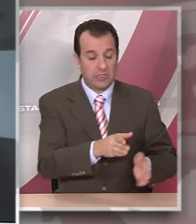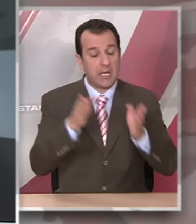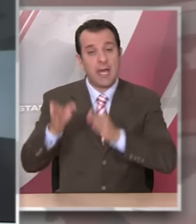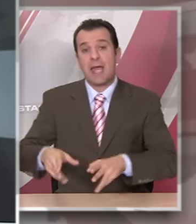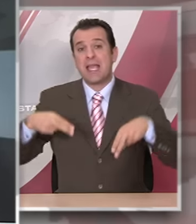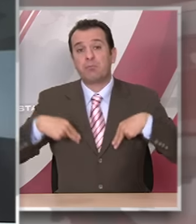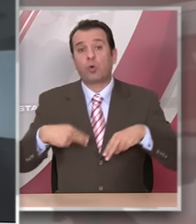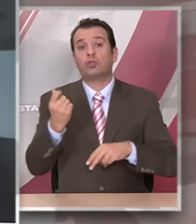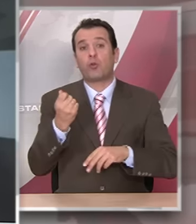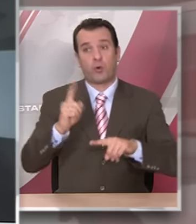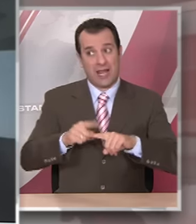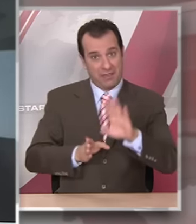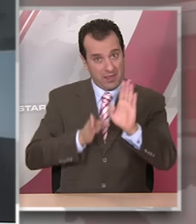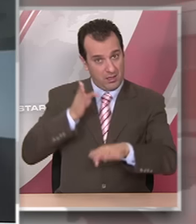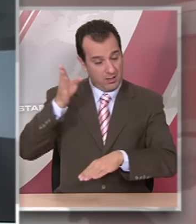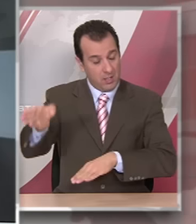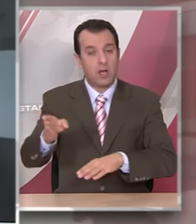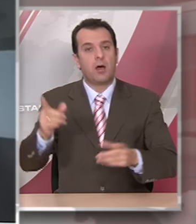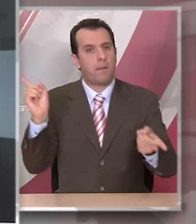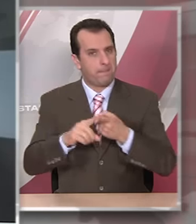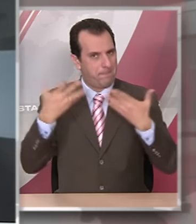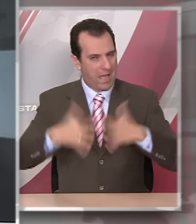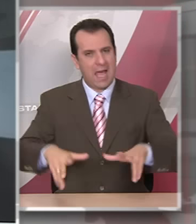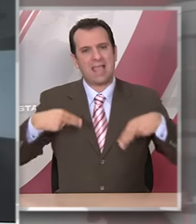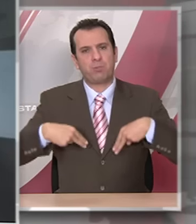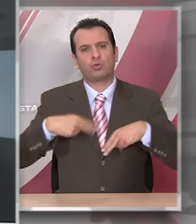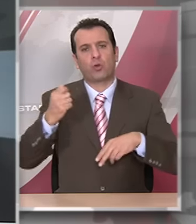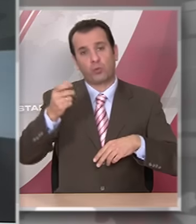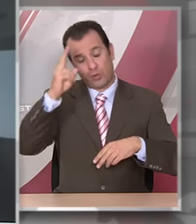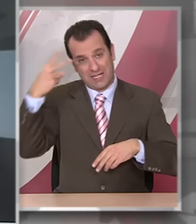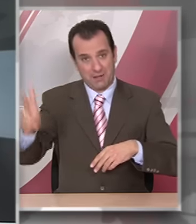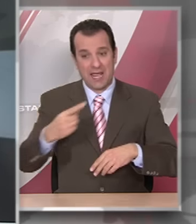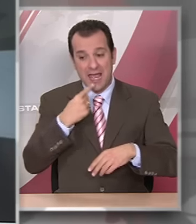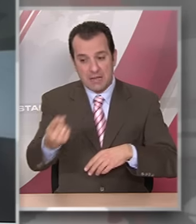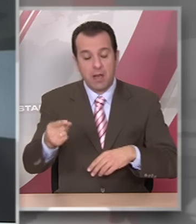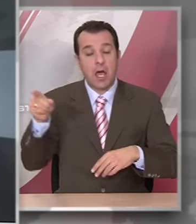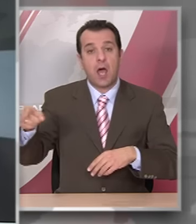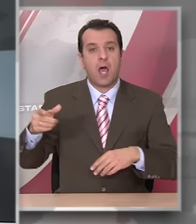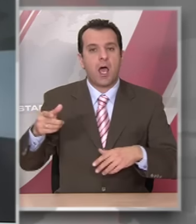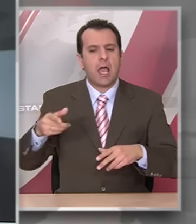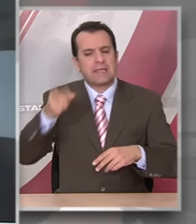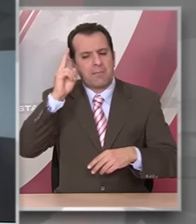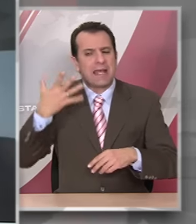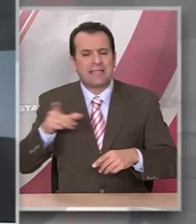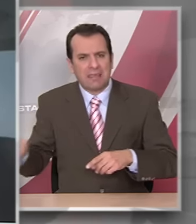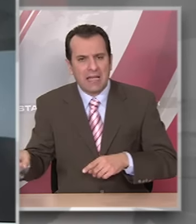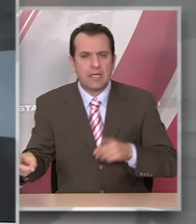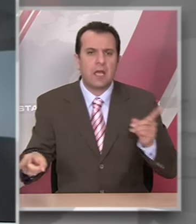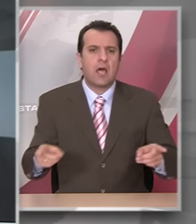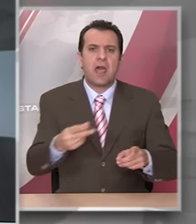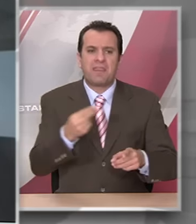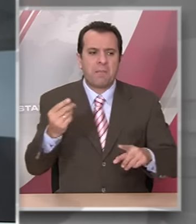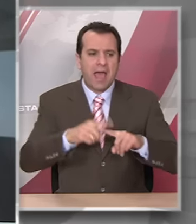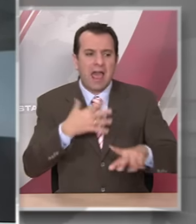Υπουργού Οικονομικών μετά τη συνάντησή του με τον Βόλφγκανγκ Σόιμπλε. Τόνισε πως η επιθυμία της Γερμανίας έρχεται σε αντίθεση με τη θέση της για το